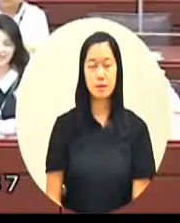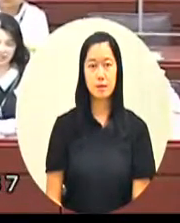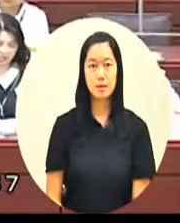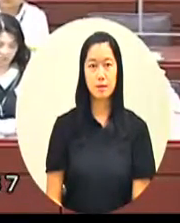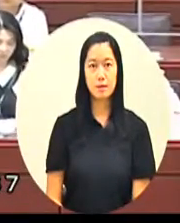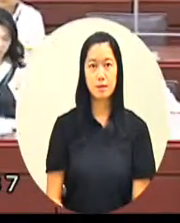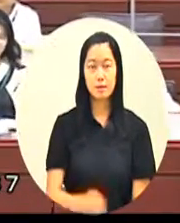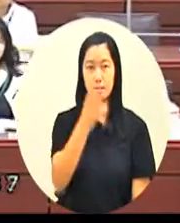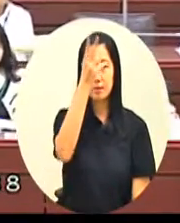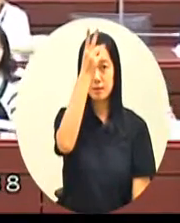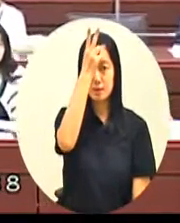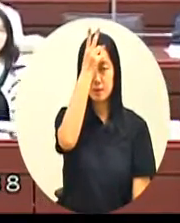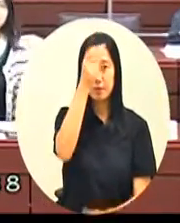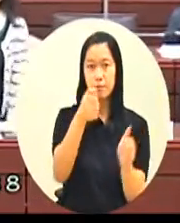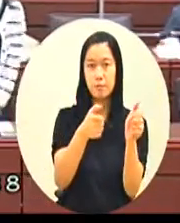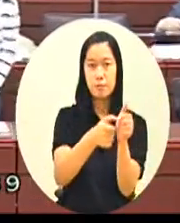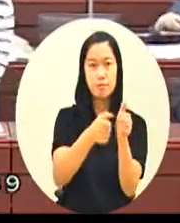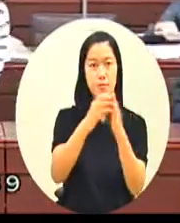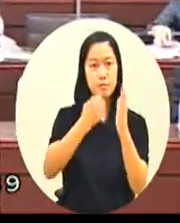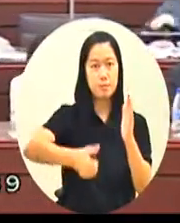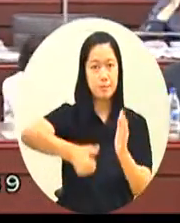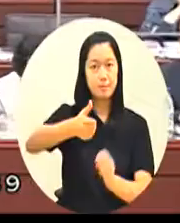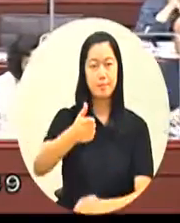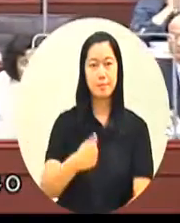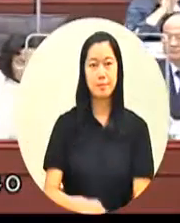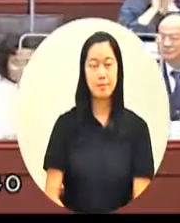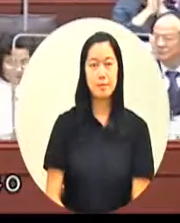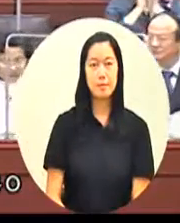曾纯倩副局长，